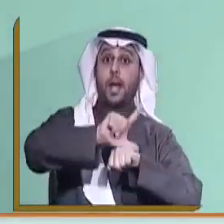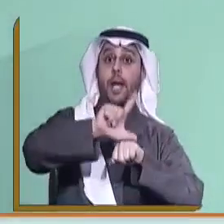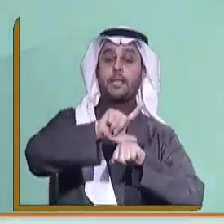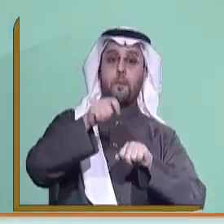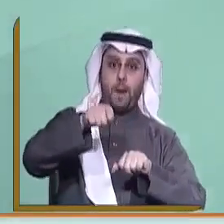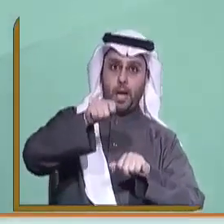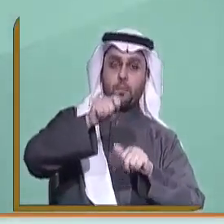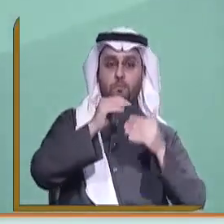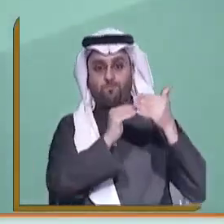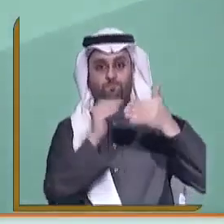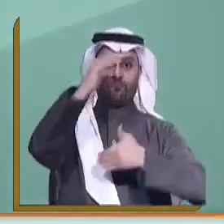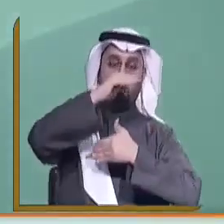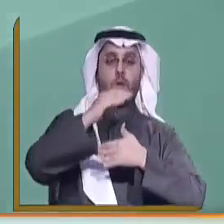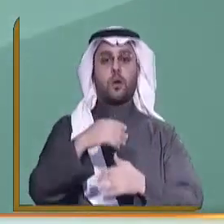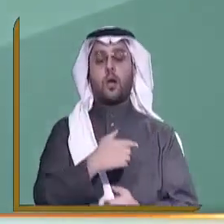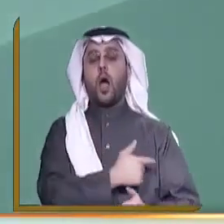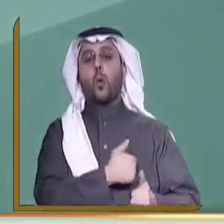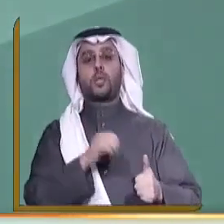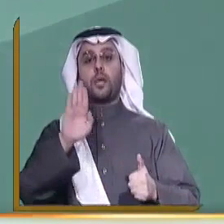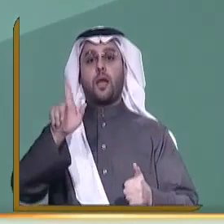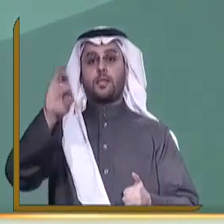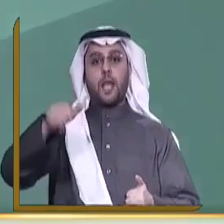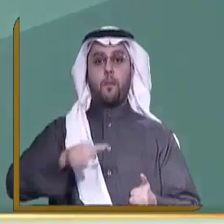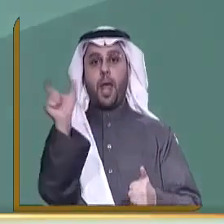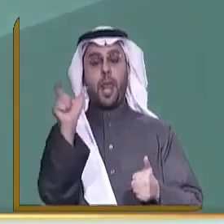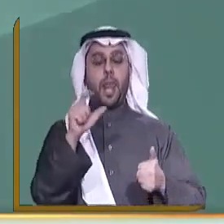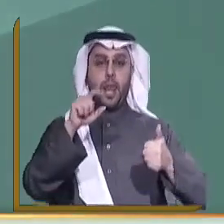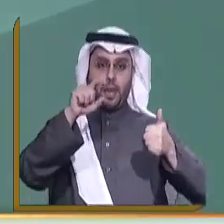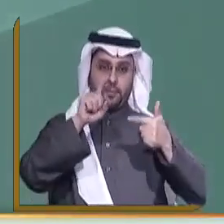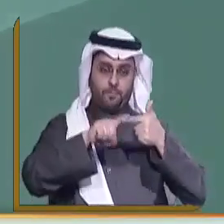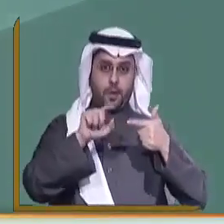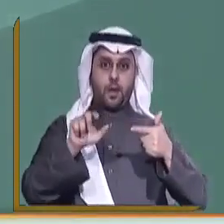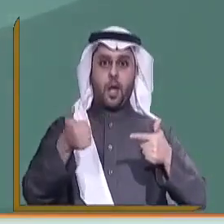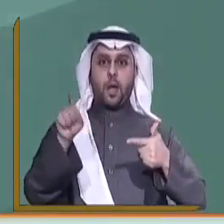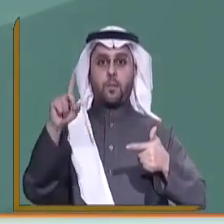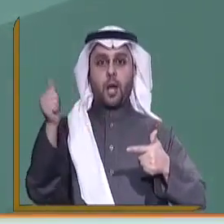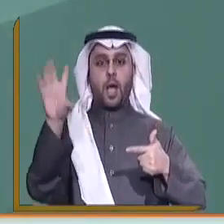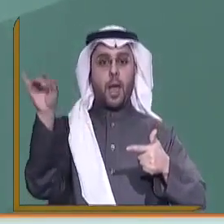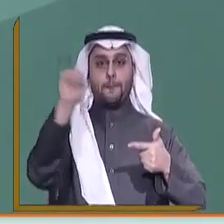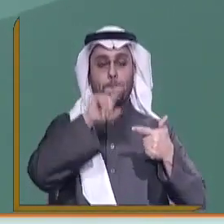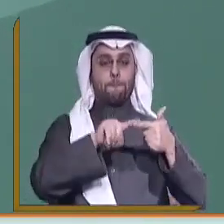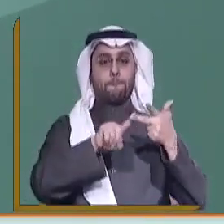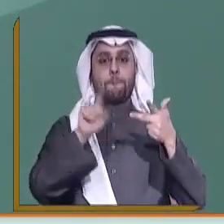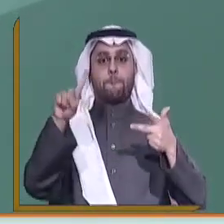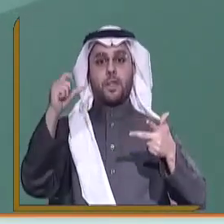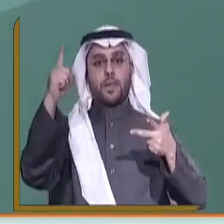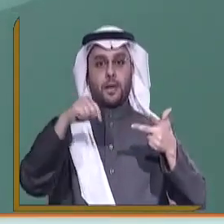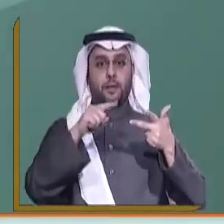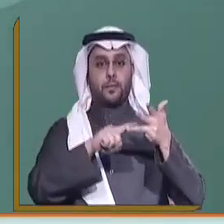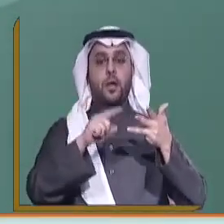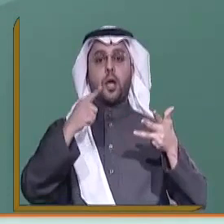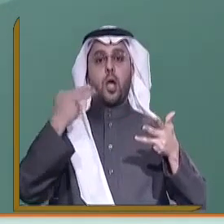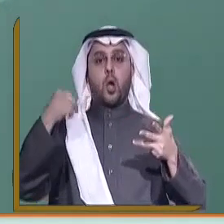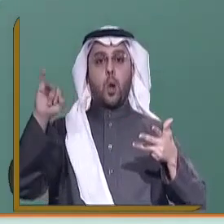المحكمه العليا وهم سليمان التويجري ابراهيم ال عتيق بدر السعد عمر